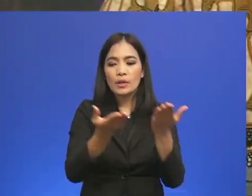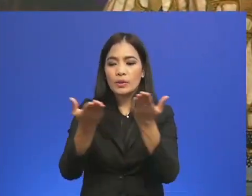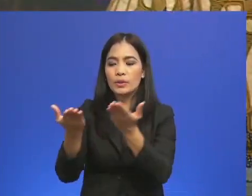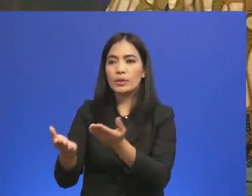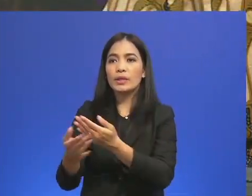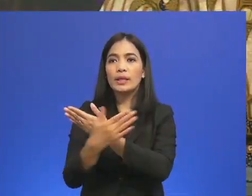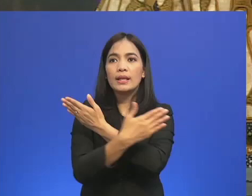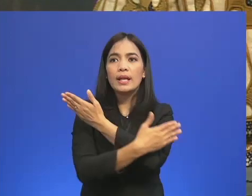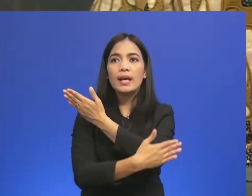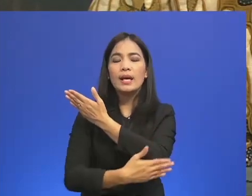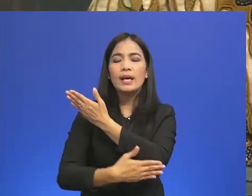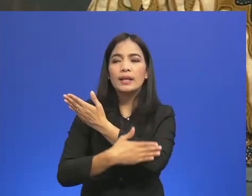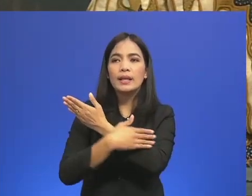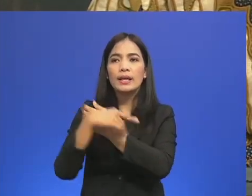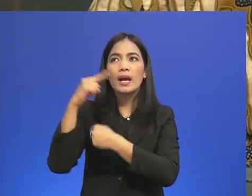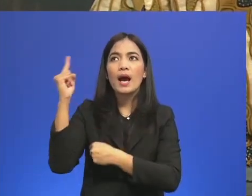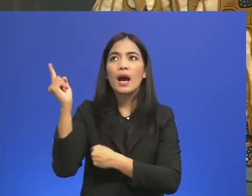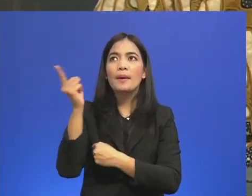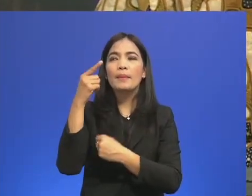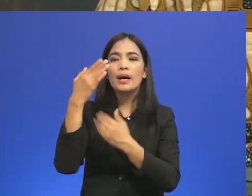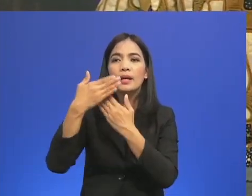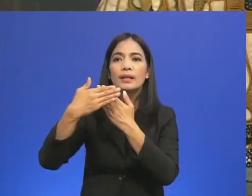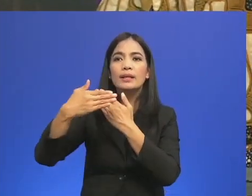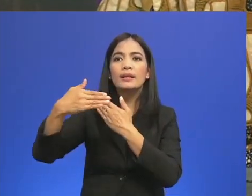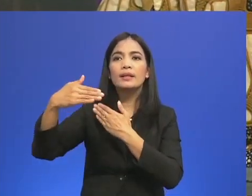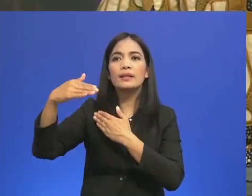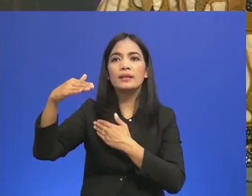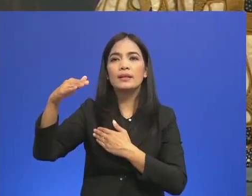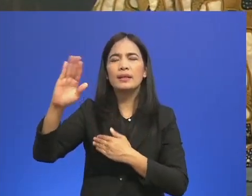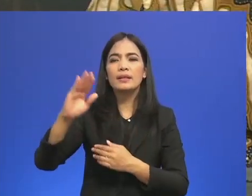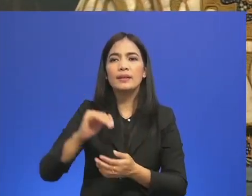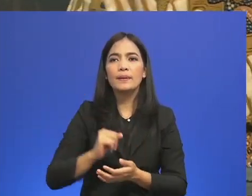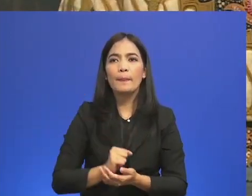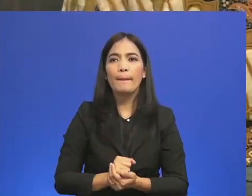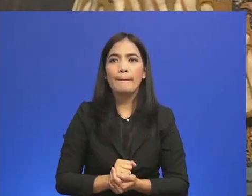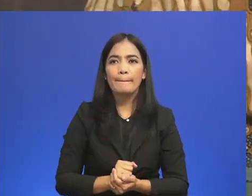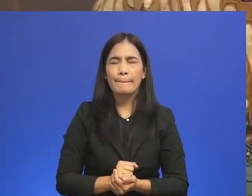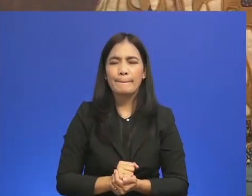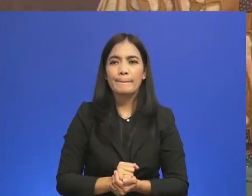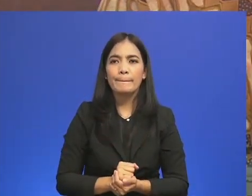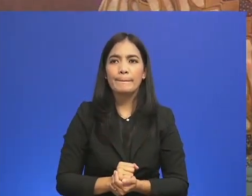Bawaku ke negeri abadi,